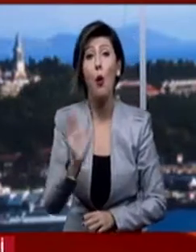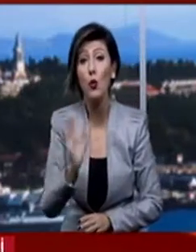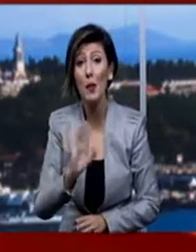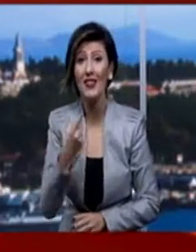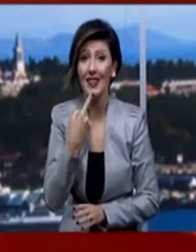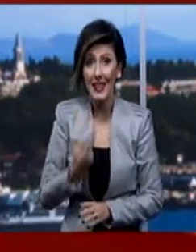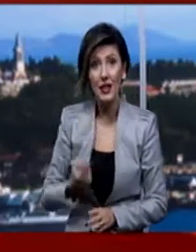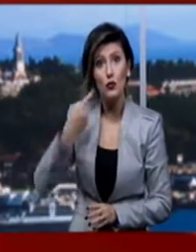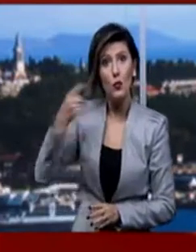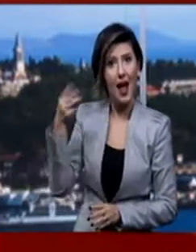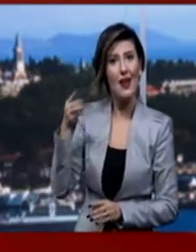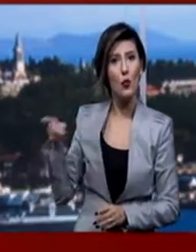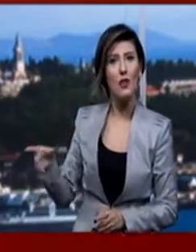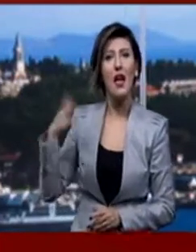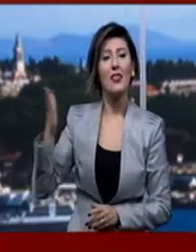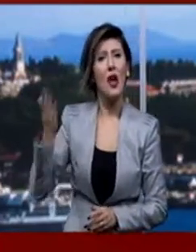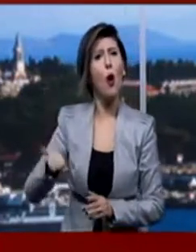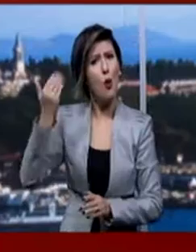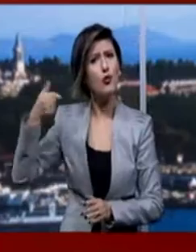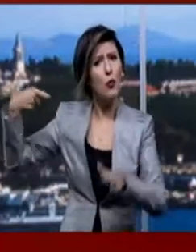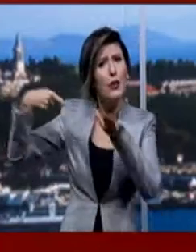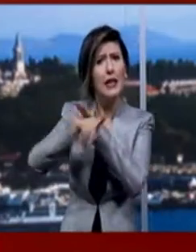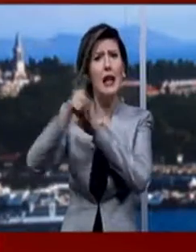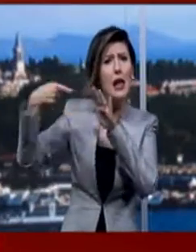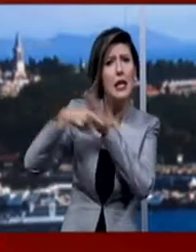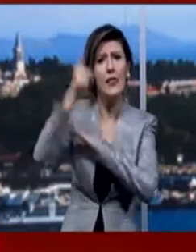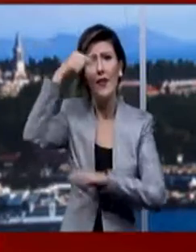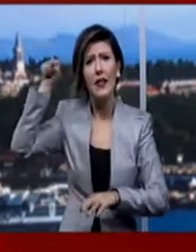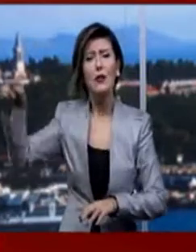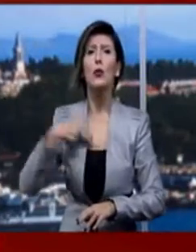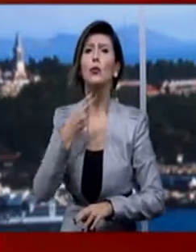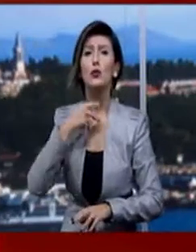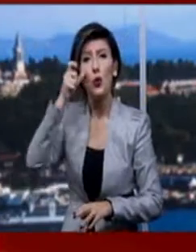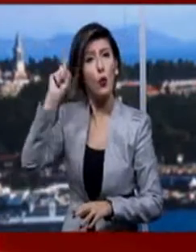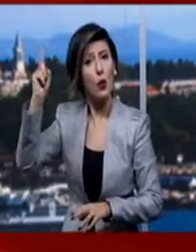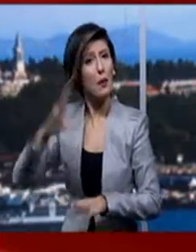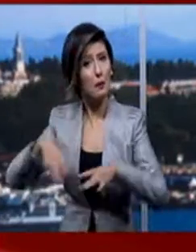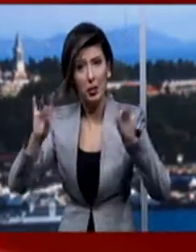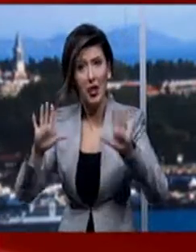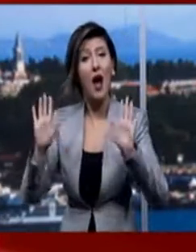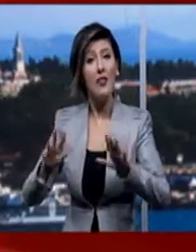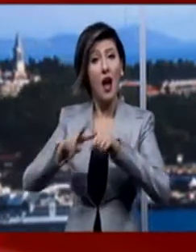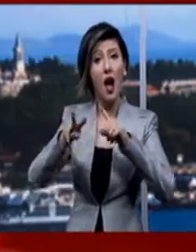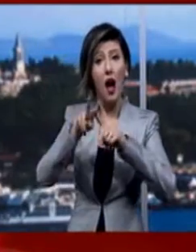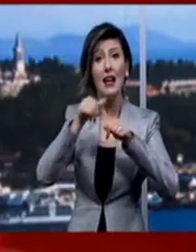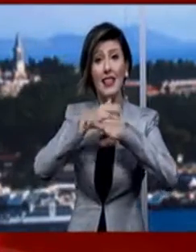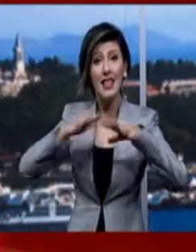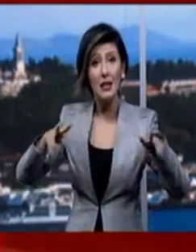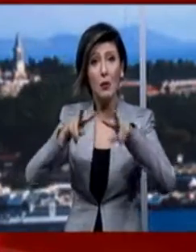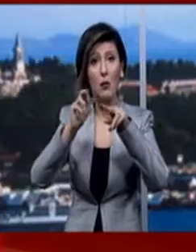altını çizen Cumhurbaşkanı Erdoğan, daha önce de bu ihlaller nedeniyle Rusya'nın uyarıldığını, hatta Akdeniz'de Moskova